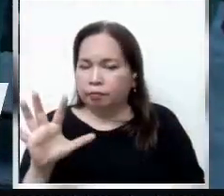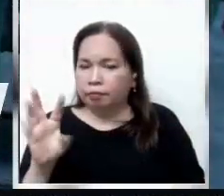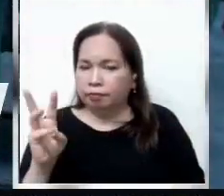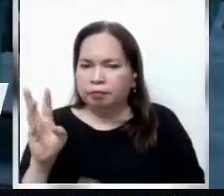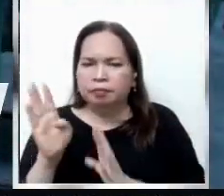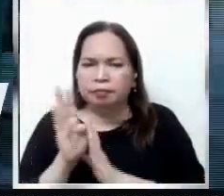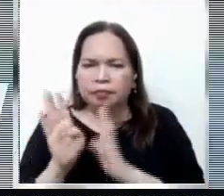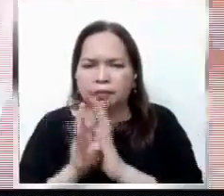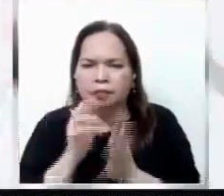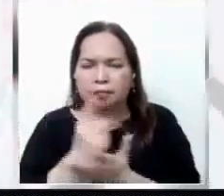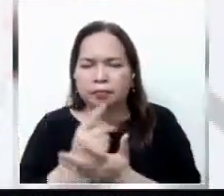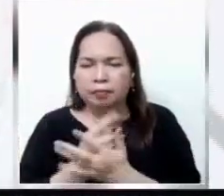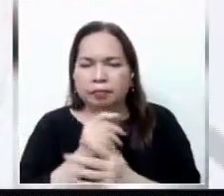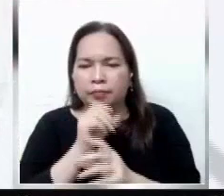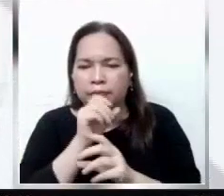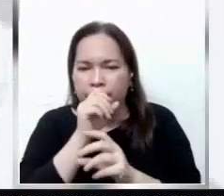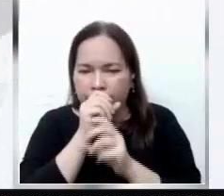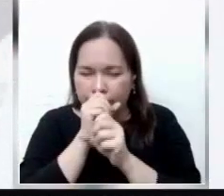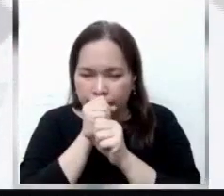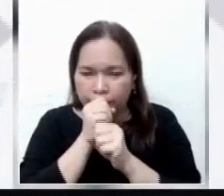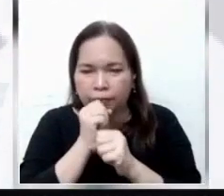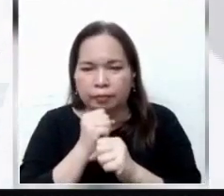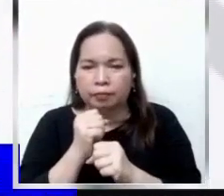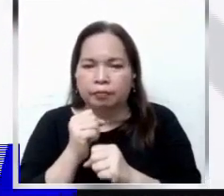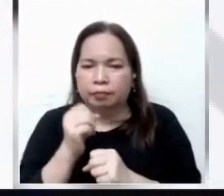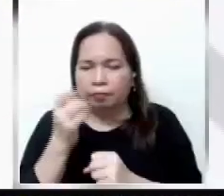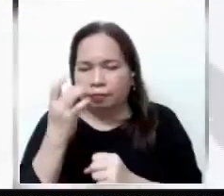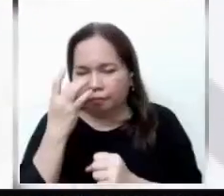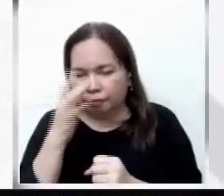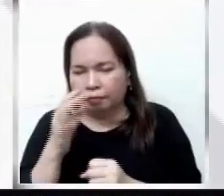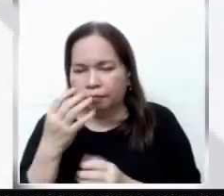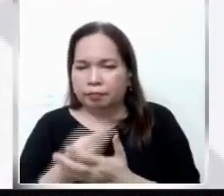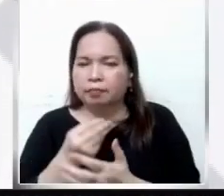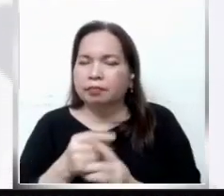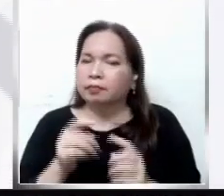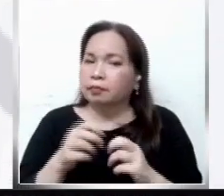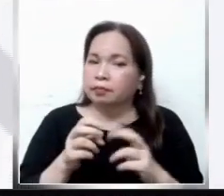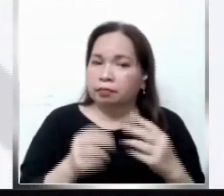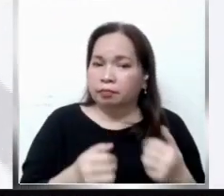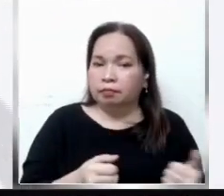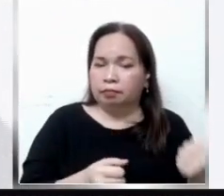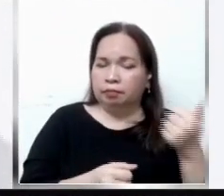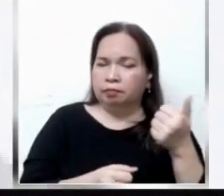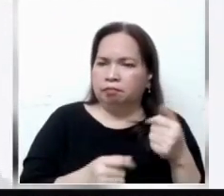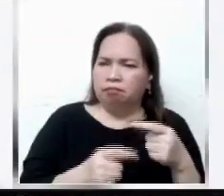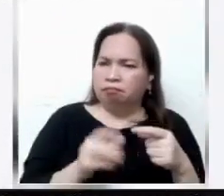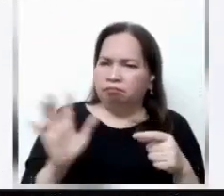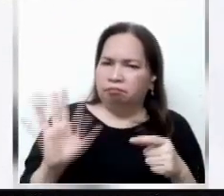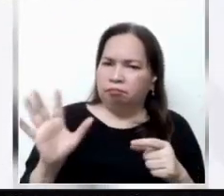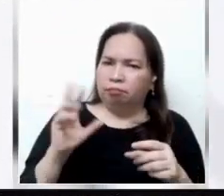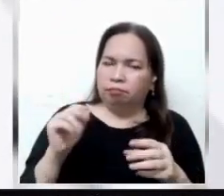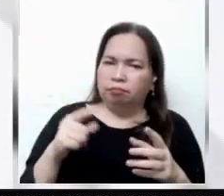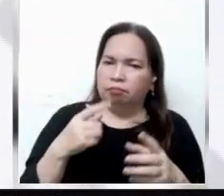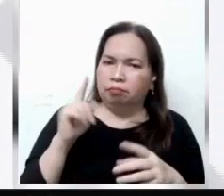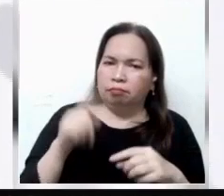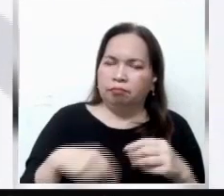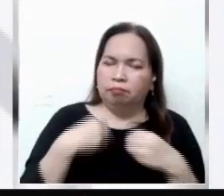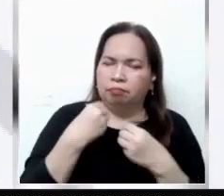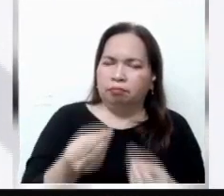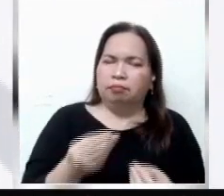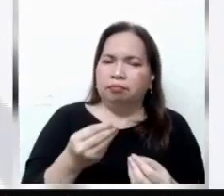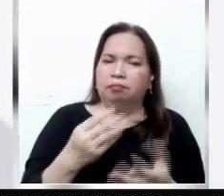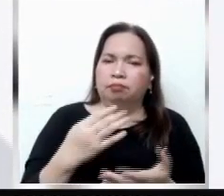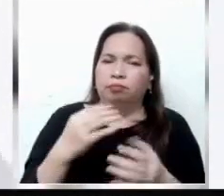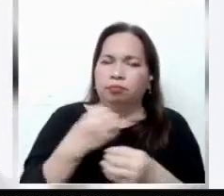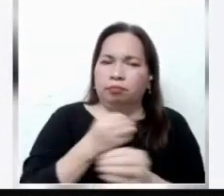Yan ay kahit nauna nang tumutol ang Senate Minority Leader dahil sibilyang ahensya ang Office of the President at dapat daw hayaan na